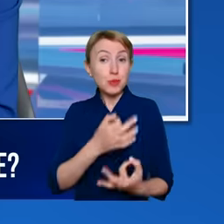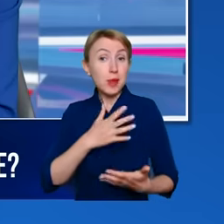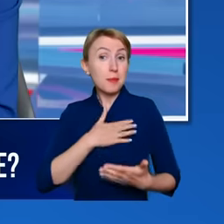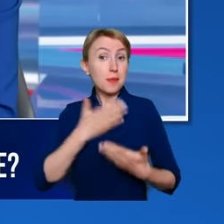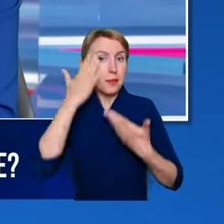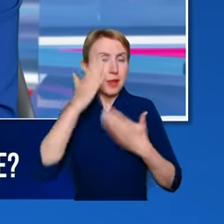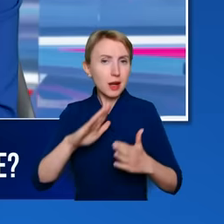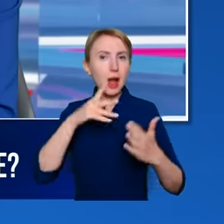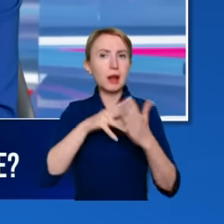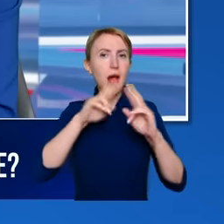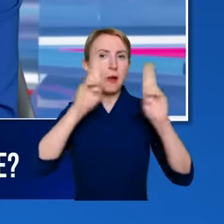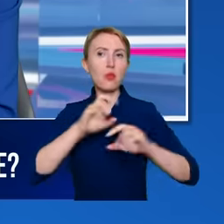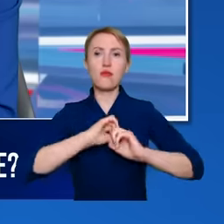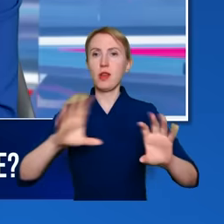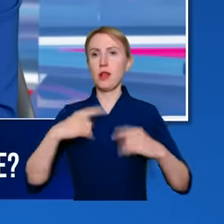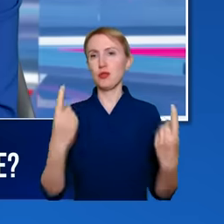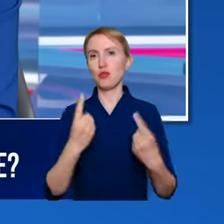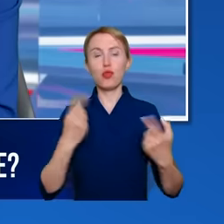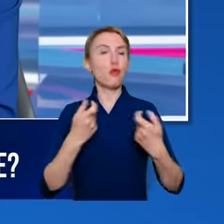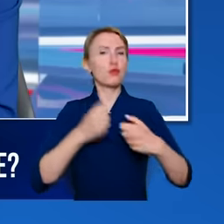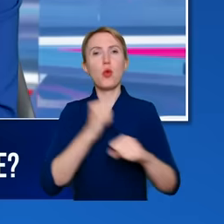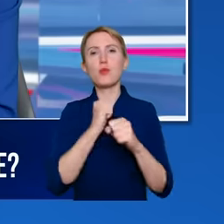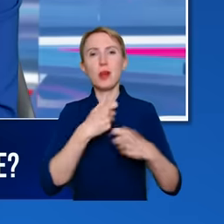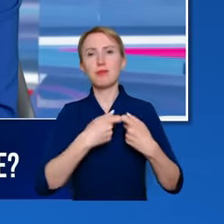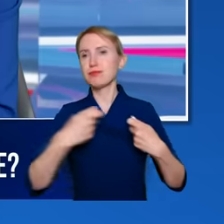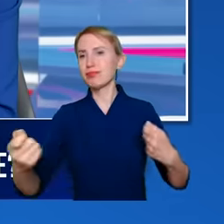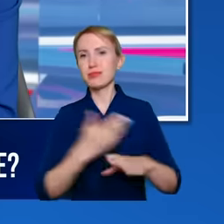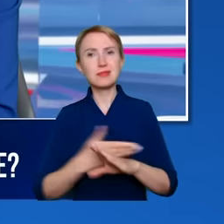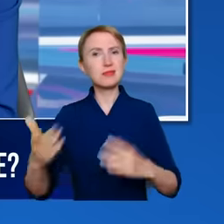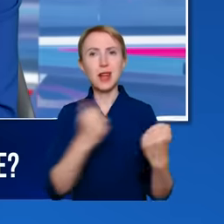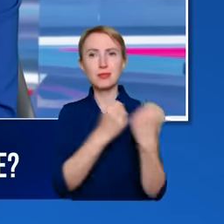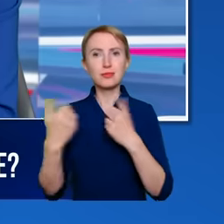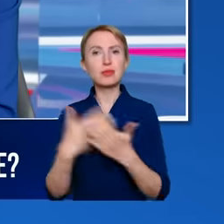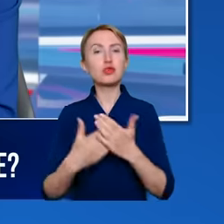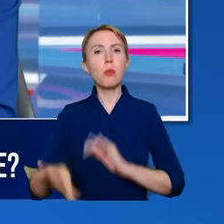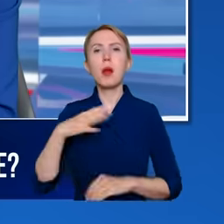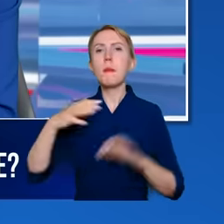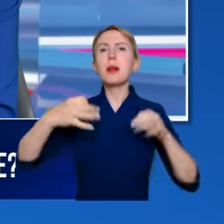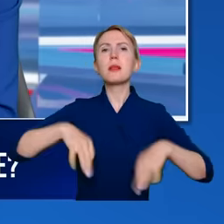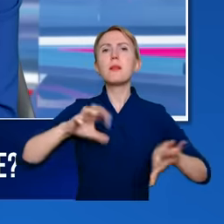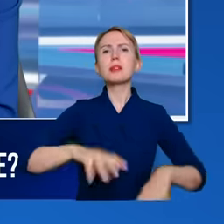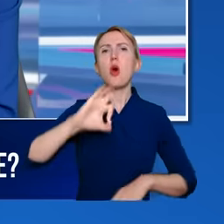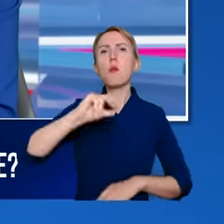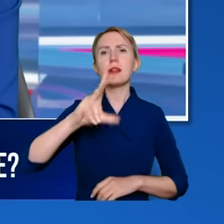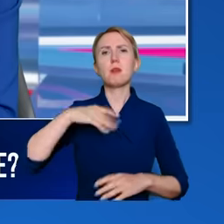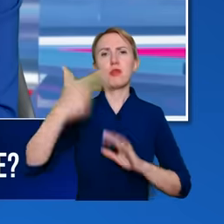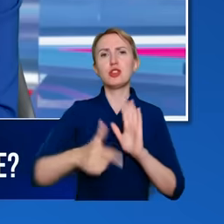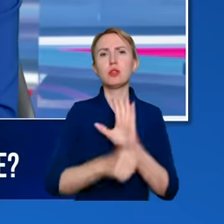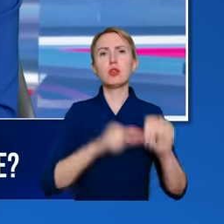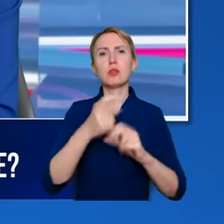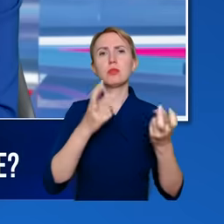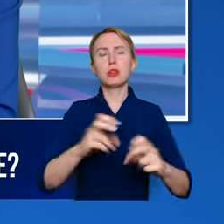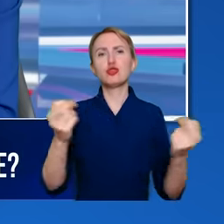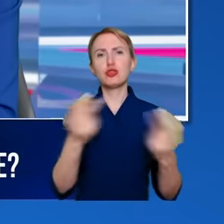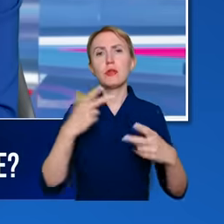wyjaśni, dlaczego ta współpraca była kontynuowana. Ale przecież prezes Daniel Obajtek był w 2017 roku chyba powołany na szefa Orlenu, a w